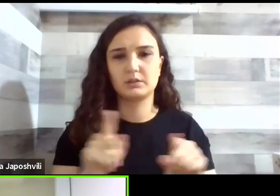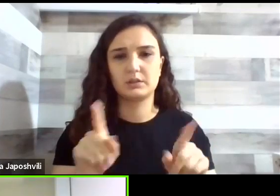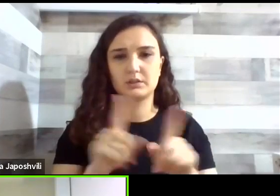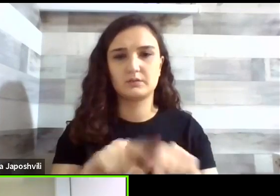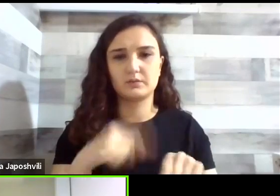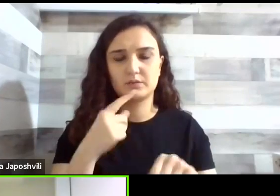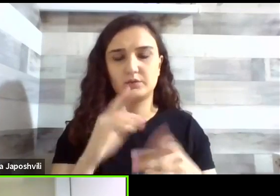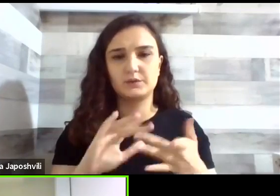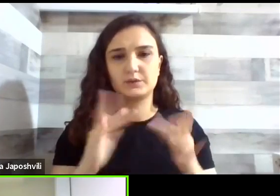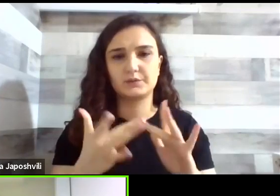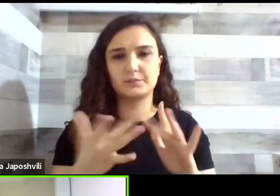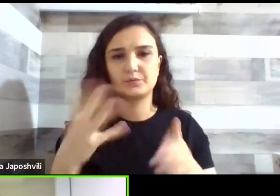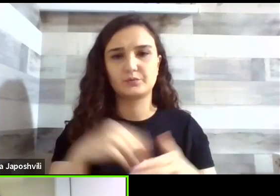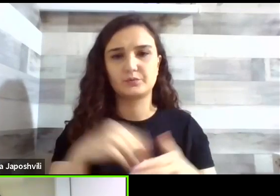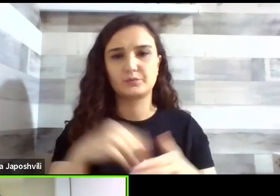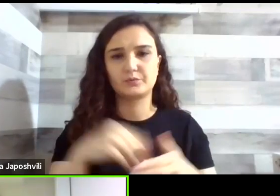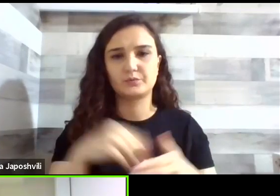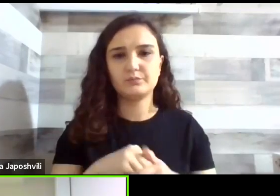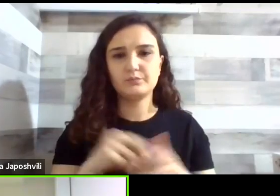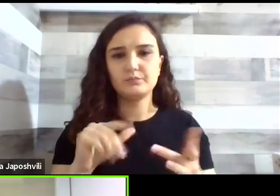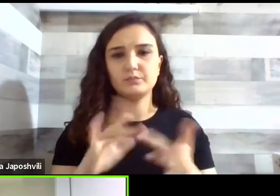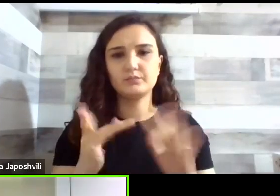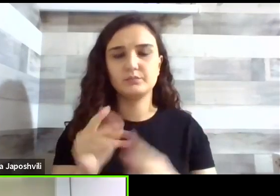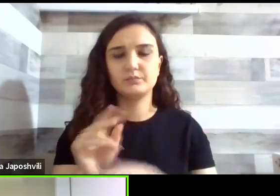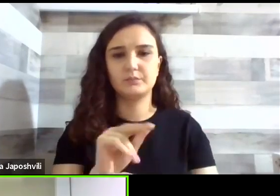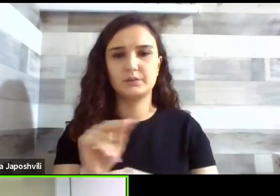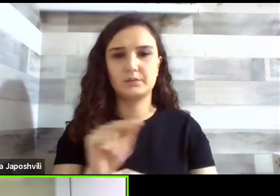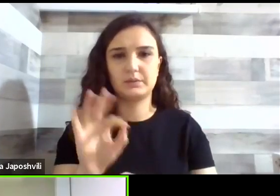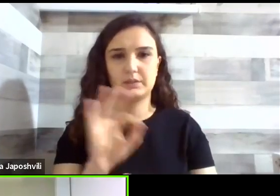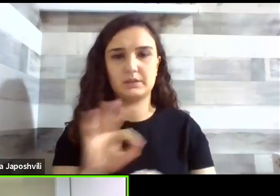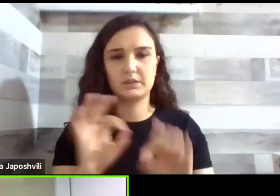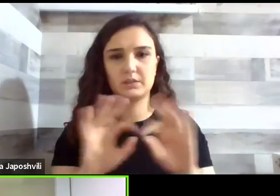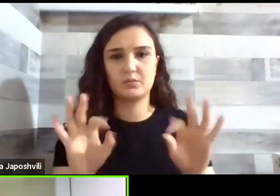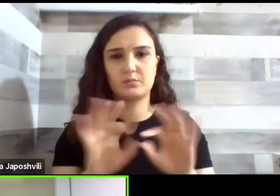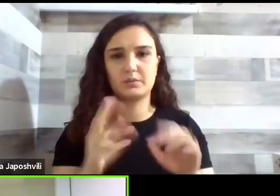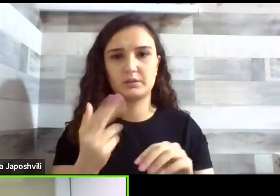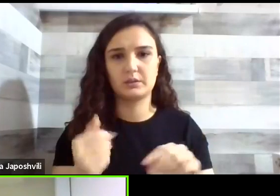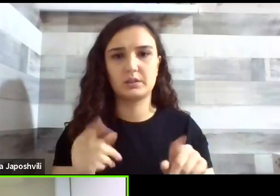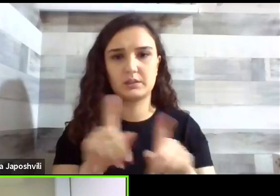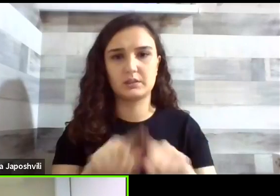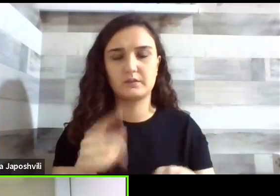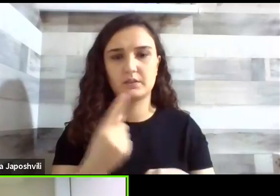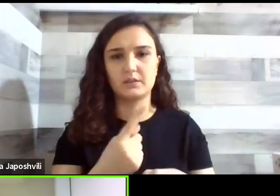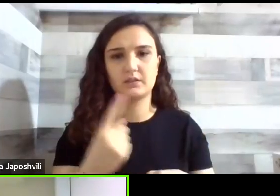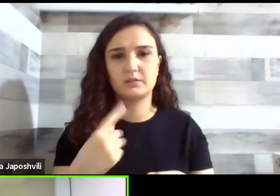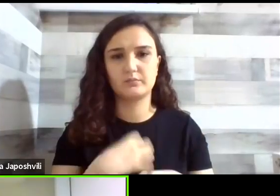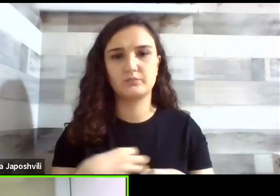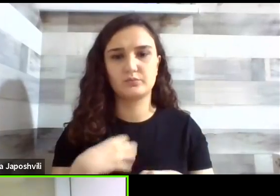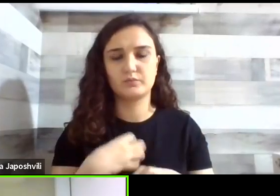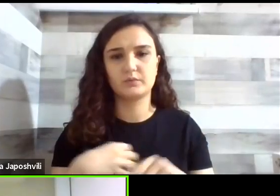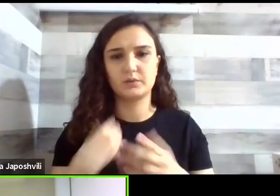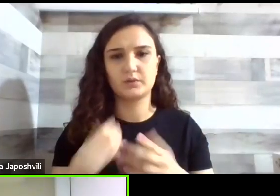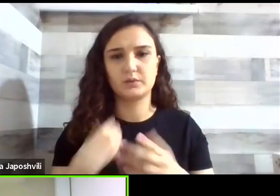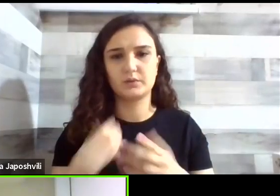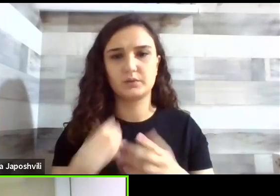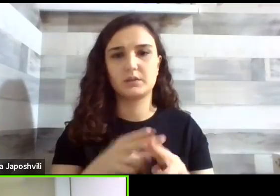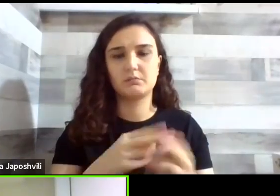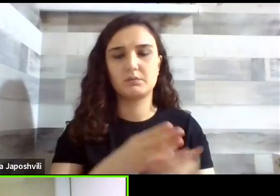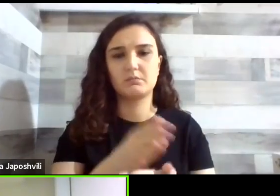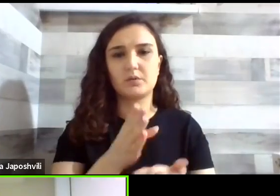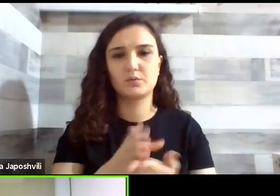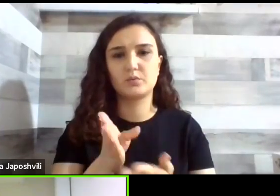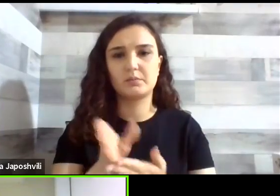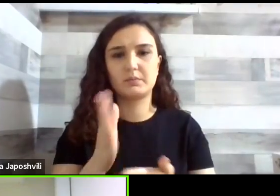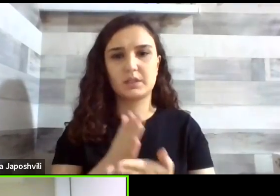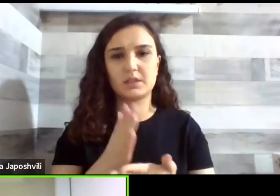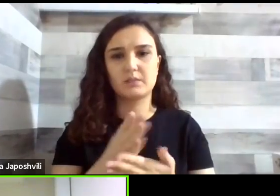ვთქვათ, ონლაინ ჩართვაზე და ონლაინ თერაპიაზეა, ხო, საუბარი და ასევე ერთი მნიშვნელოვანი რეკომენდაცია, რაც ამიმართულებით